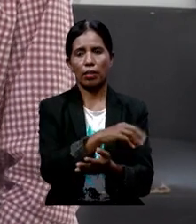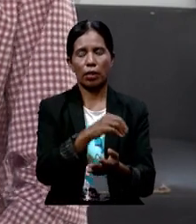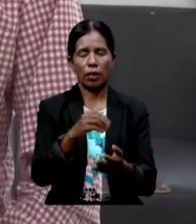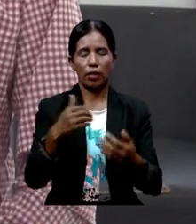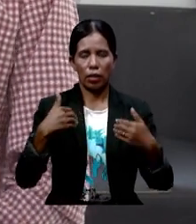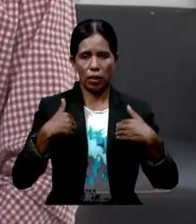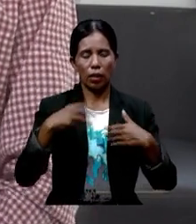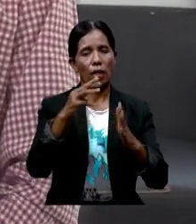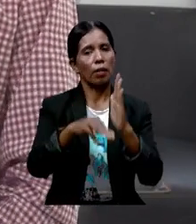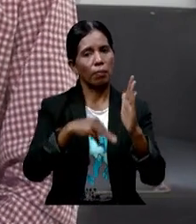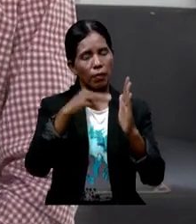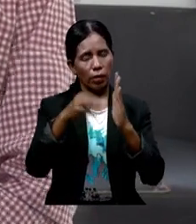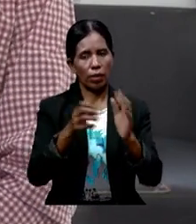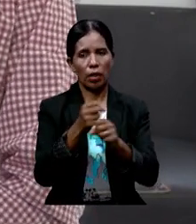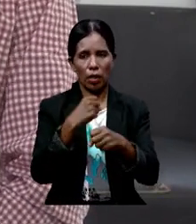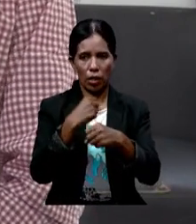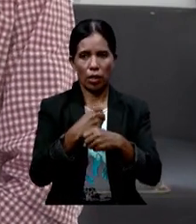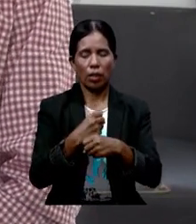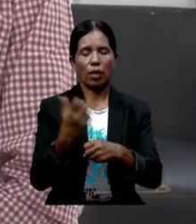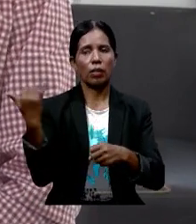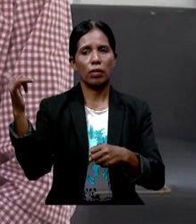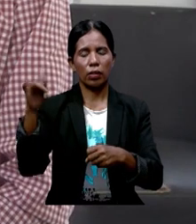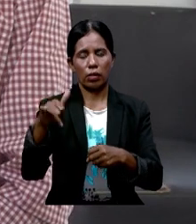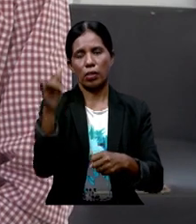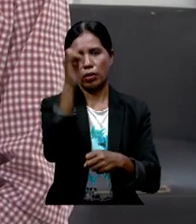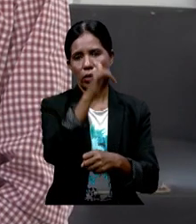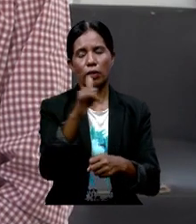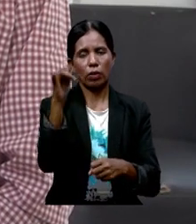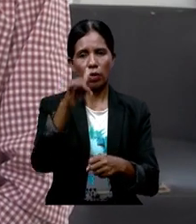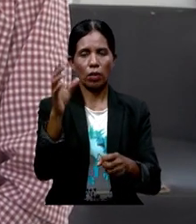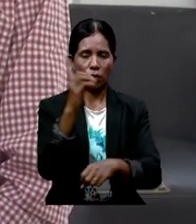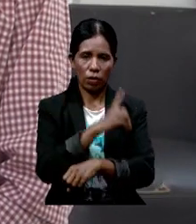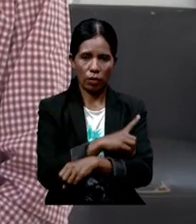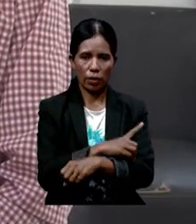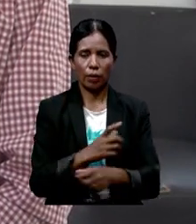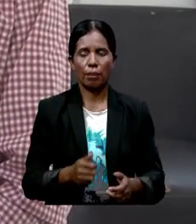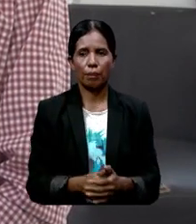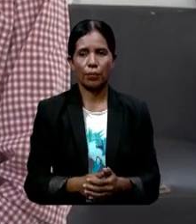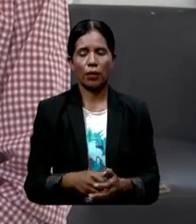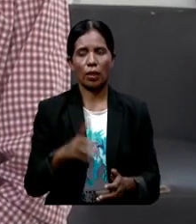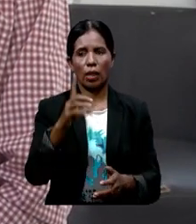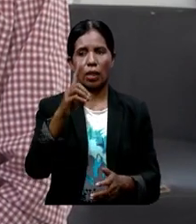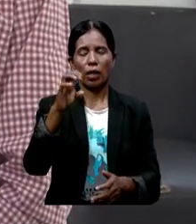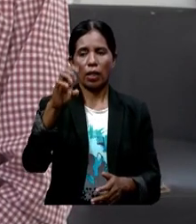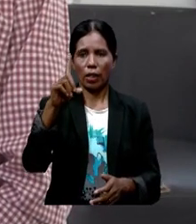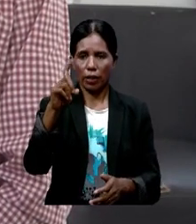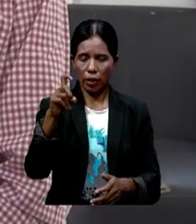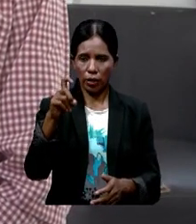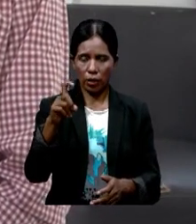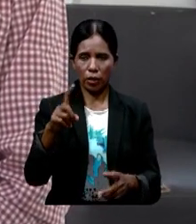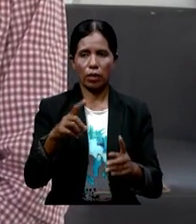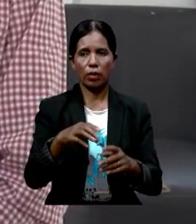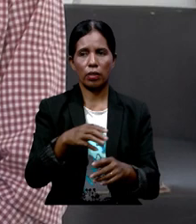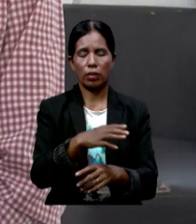media ne halaunya cobertura lor i dex ne katak oin Sir